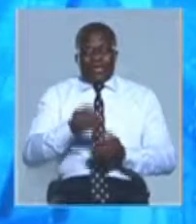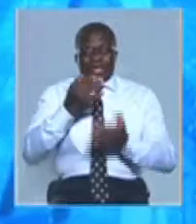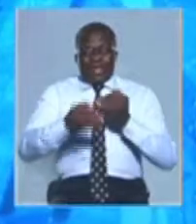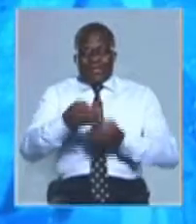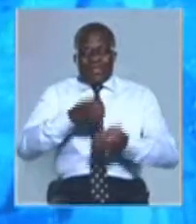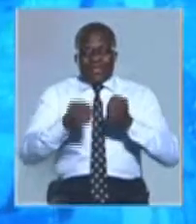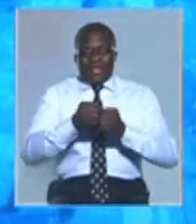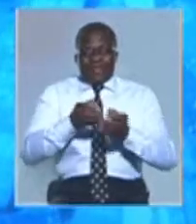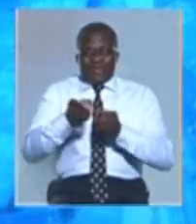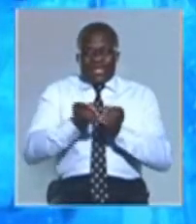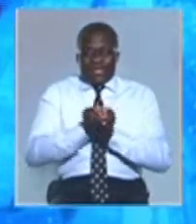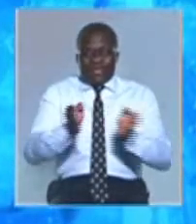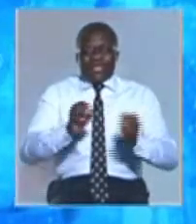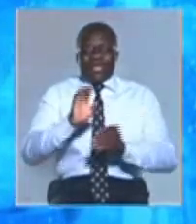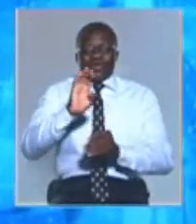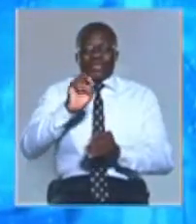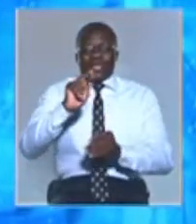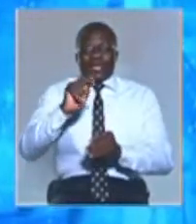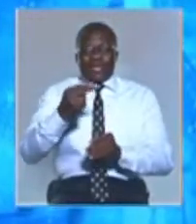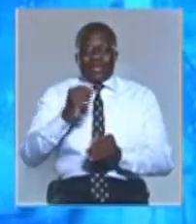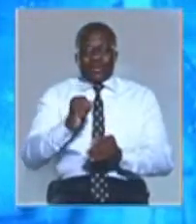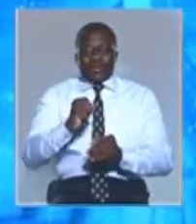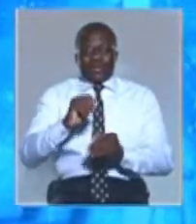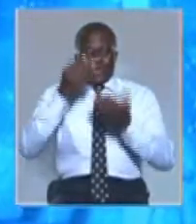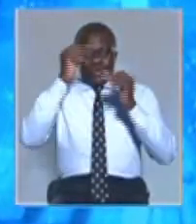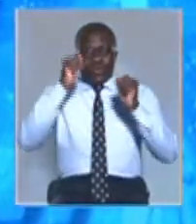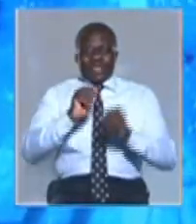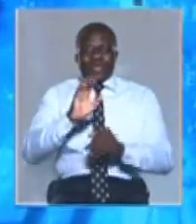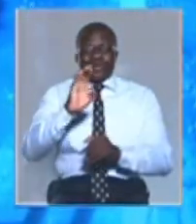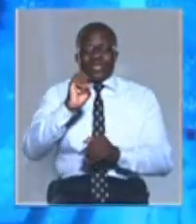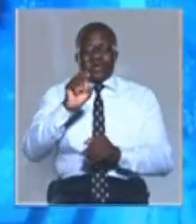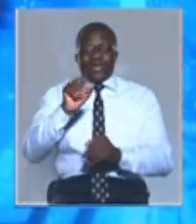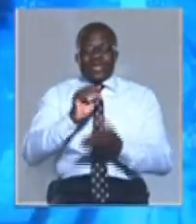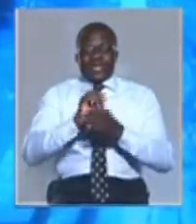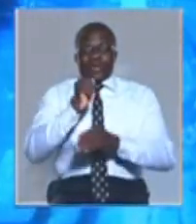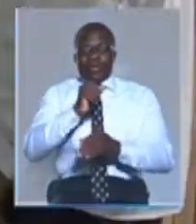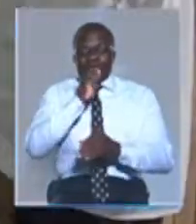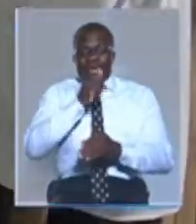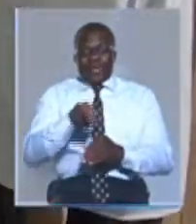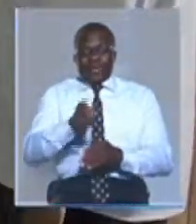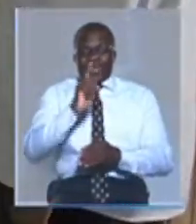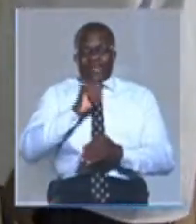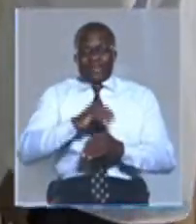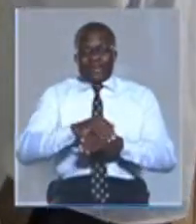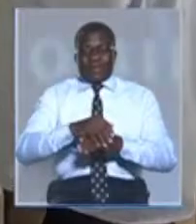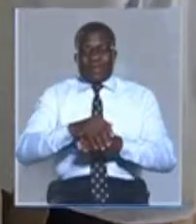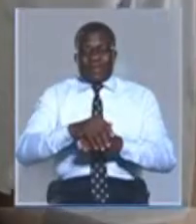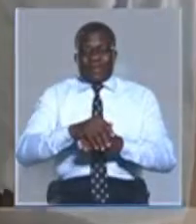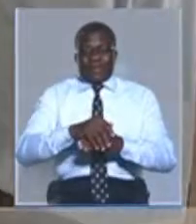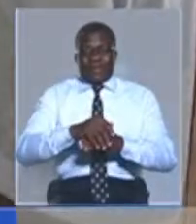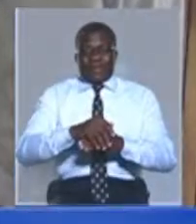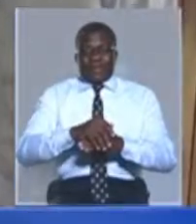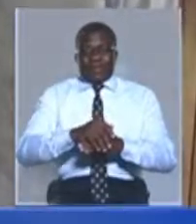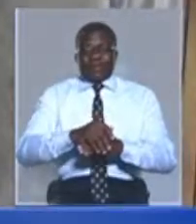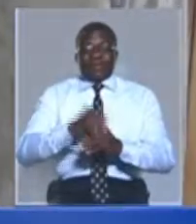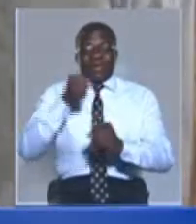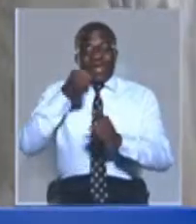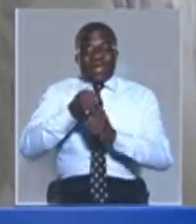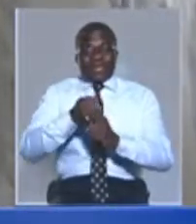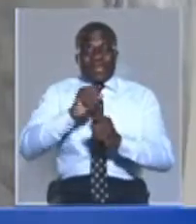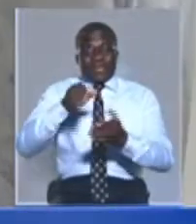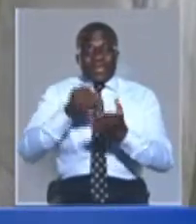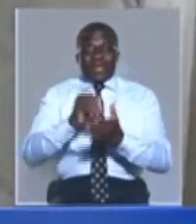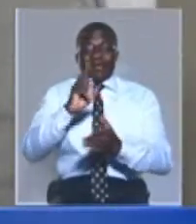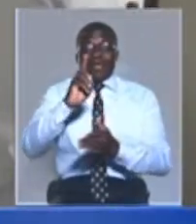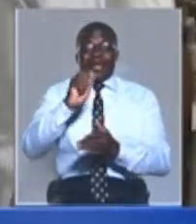le directeur général du CNHU, le président du CES s'est confié à la presse. Le drame survenu à